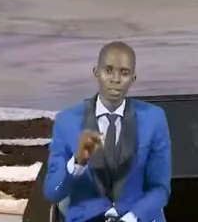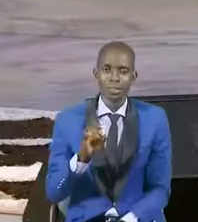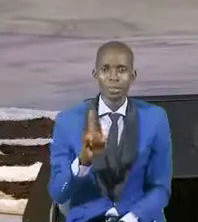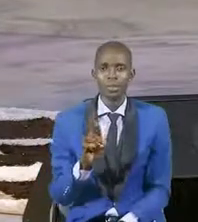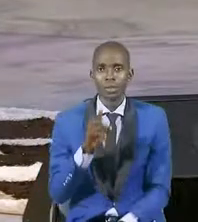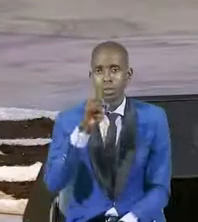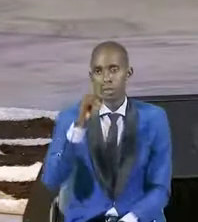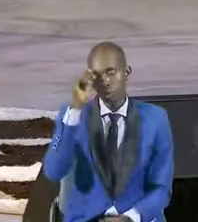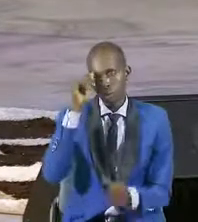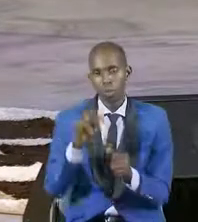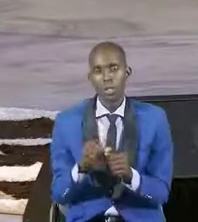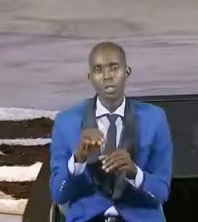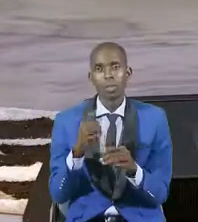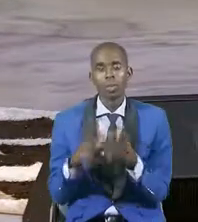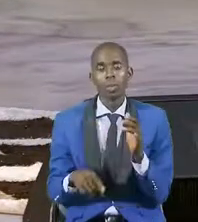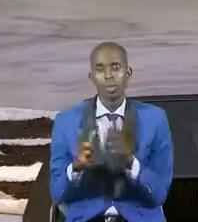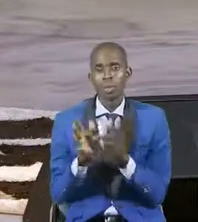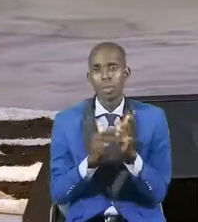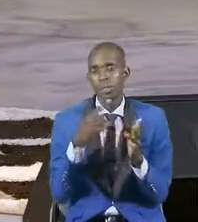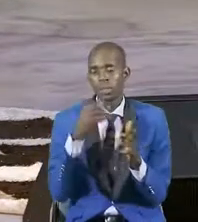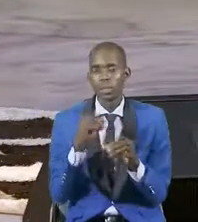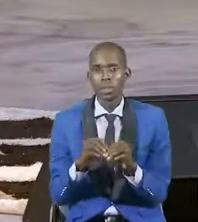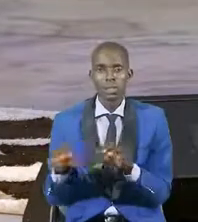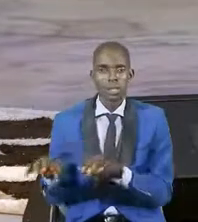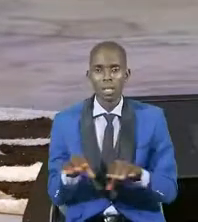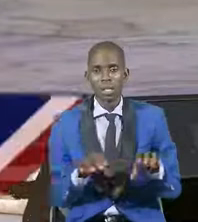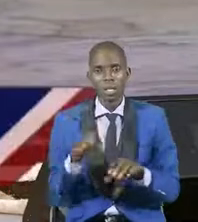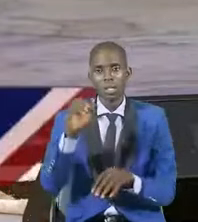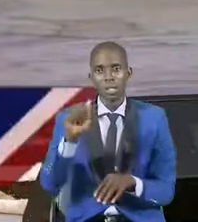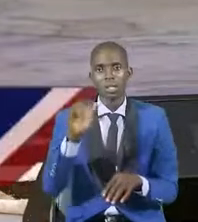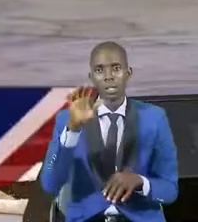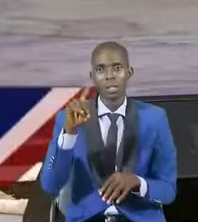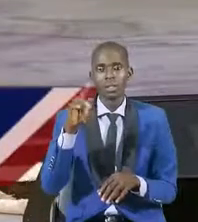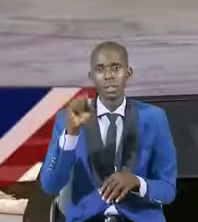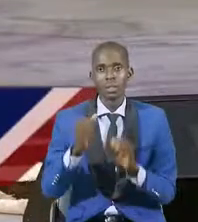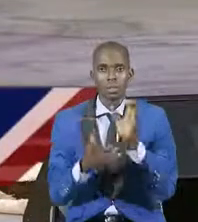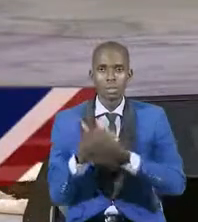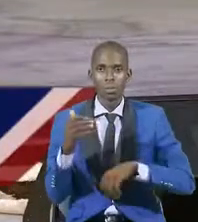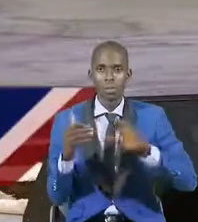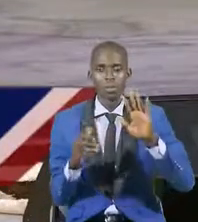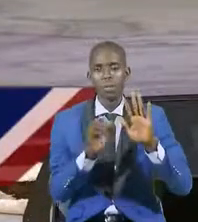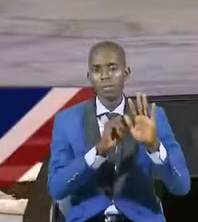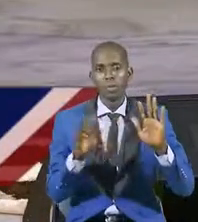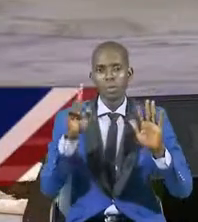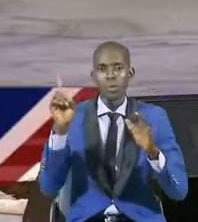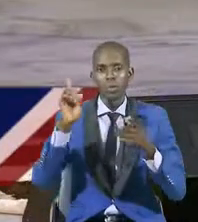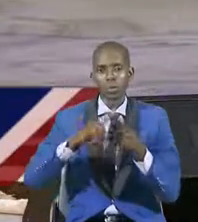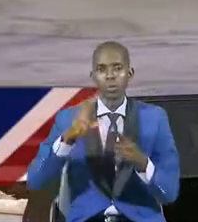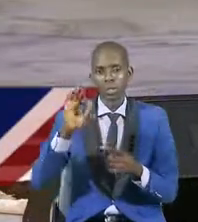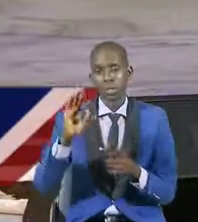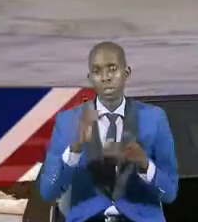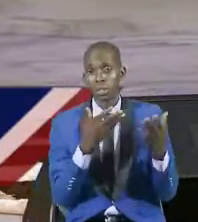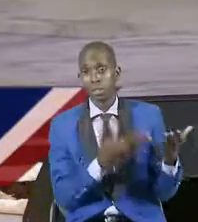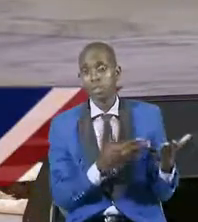est exigée. Vous rappelez bien Acte 5, 1 au verset 9. Ce qui est arrivé, c'est